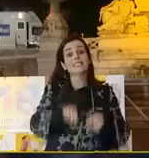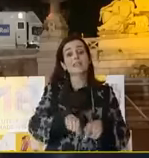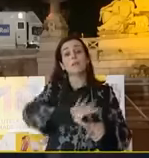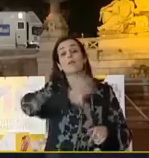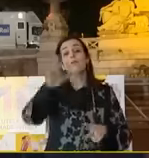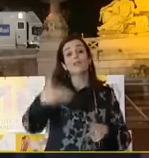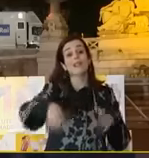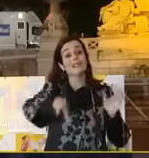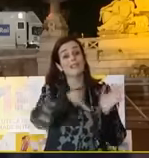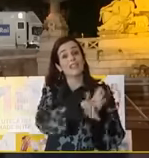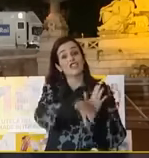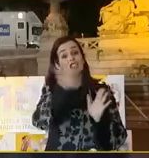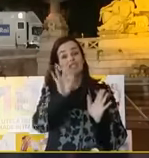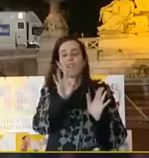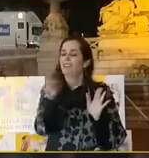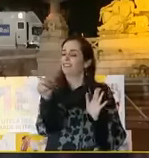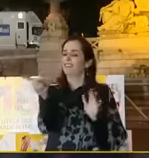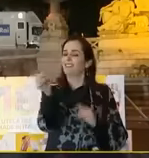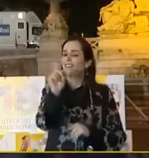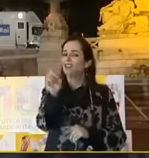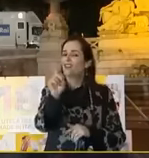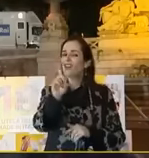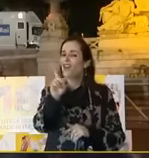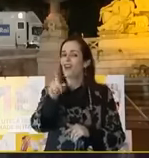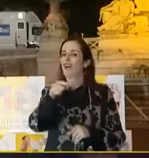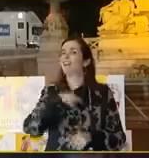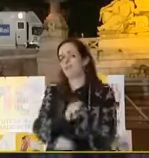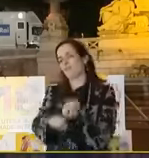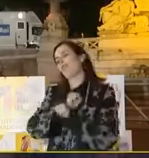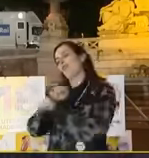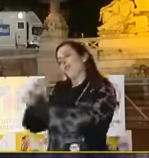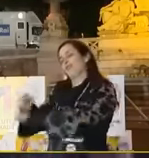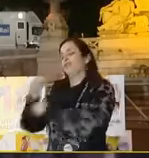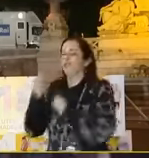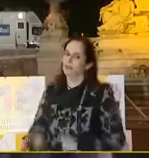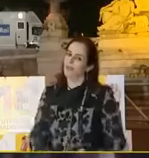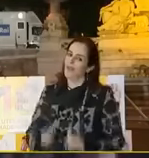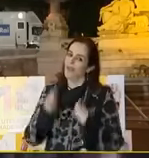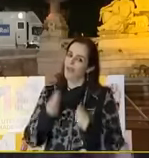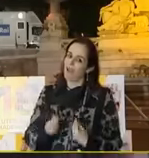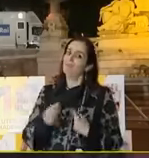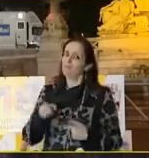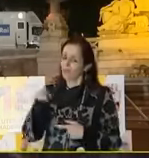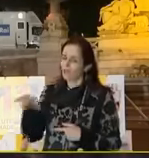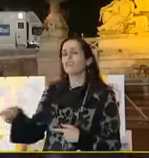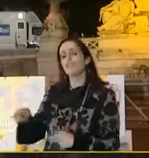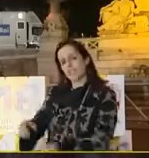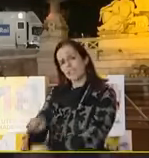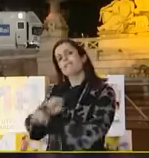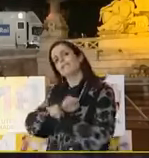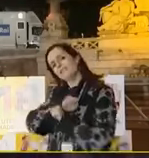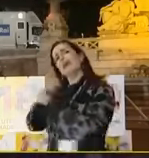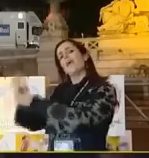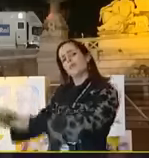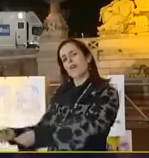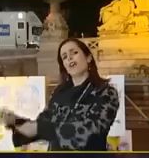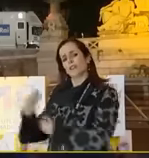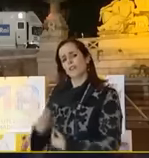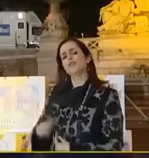Beh, io gliela diamo noi la fiducia, hai detto bene, diamogli una bella fiducia, signori.